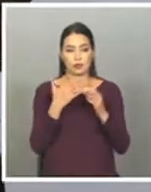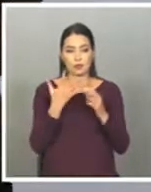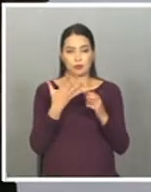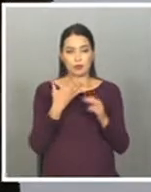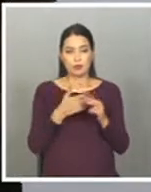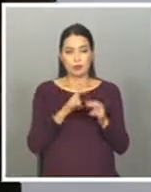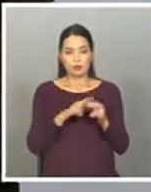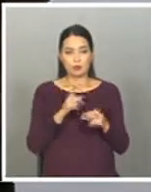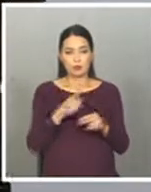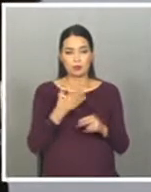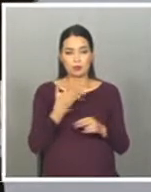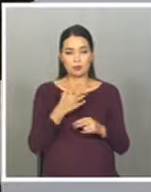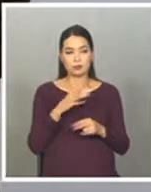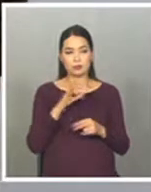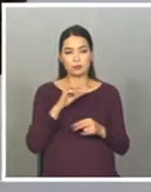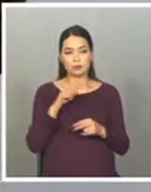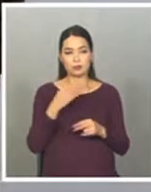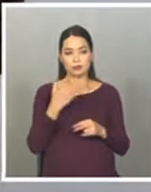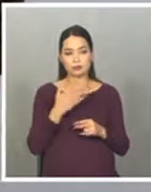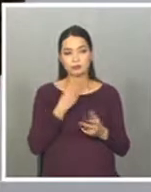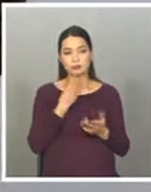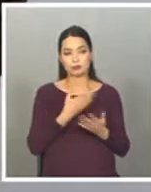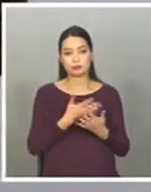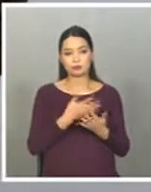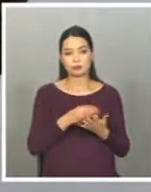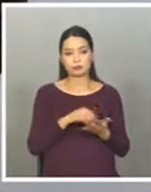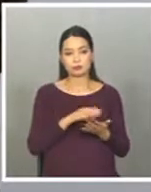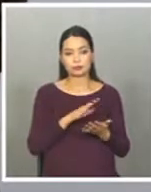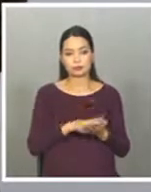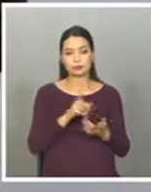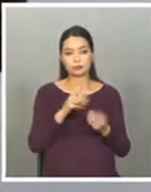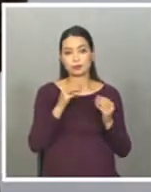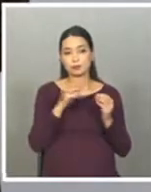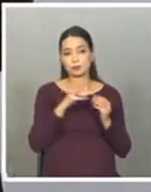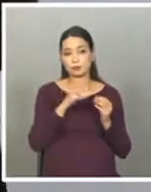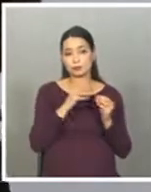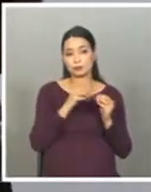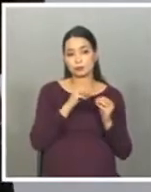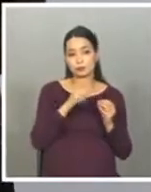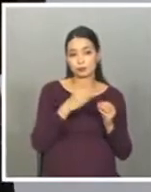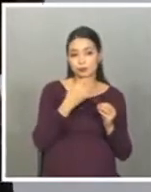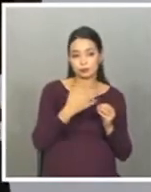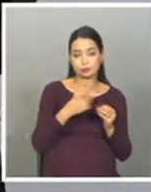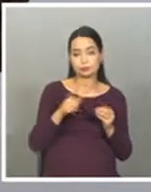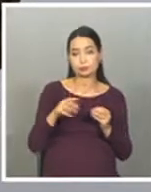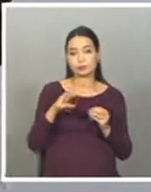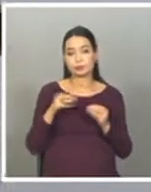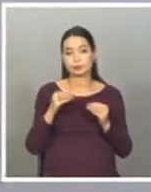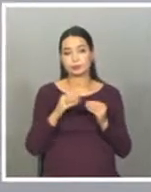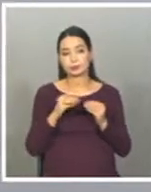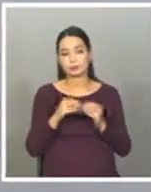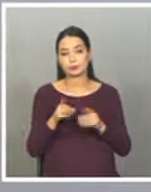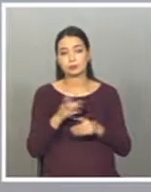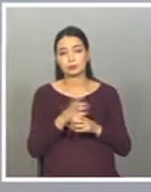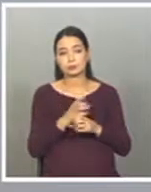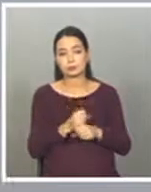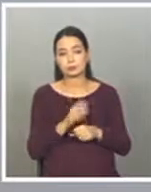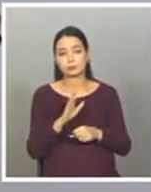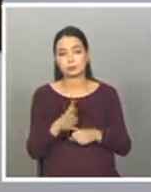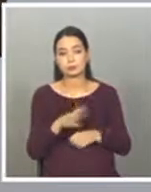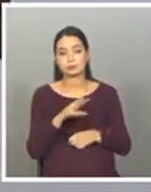көбейтілген 3-тің кубы, және m-ның 10,5 дәрежесі мен m-ның 10 дәрежесі қысқаратын болса,